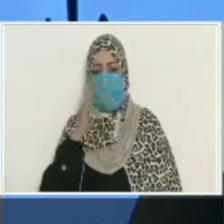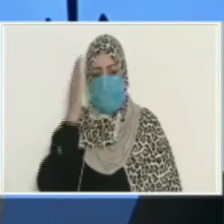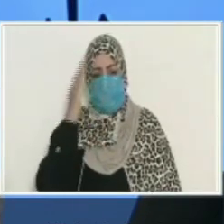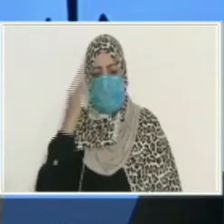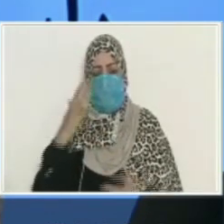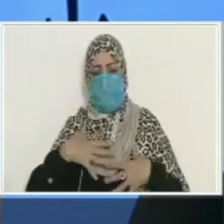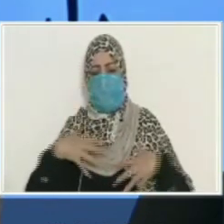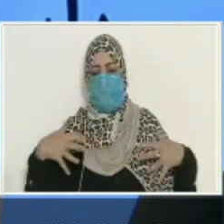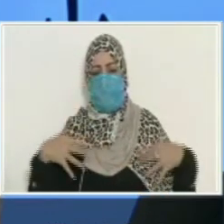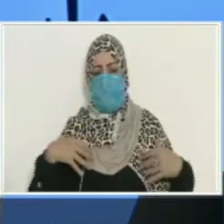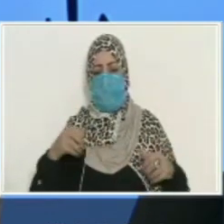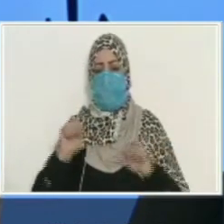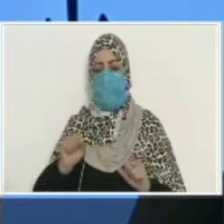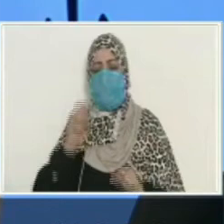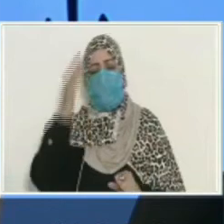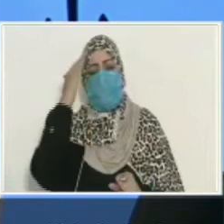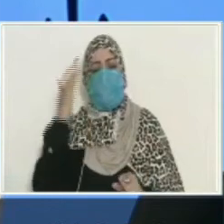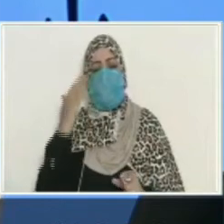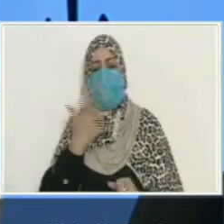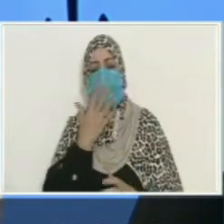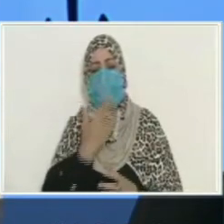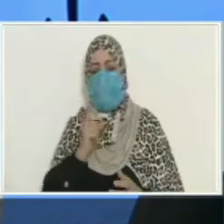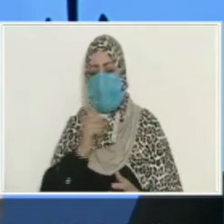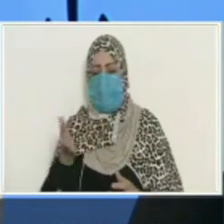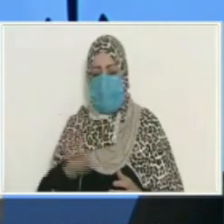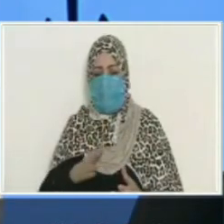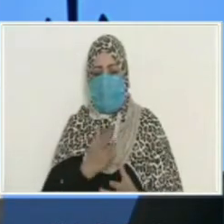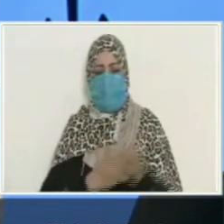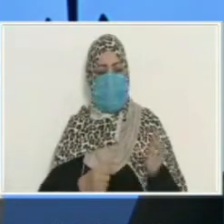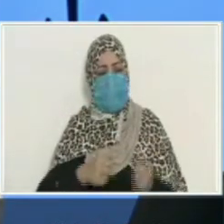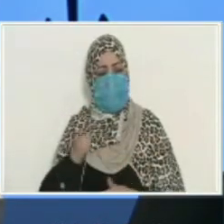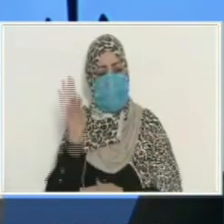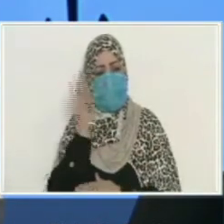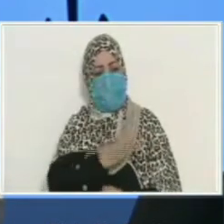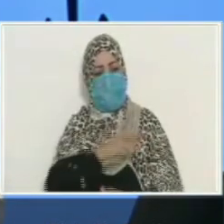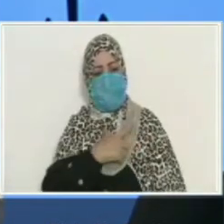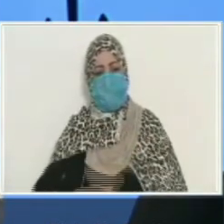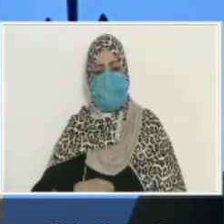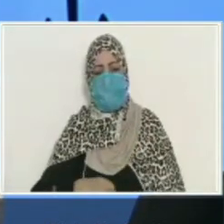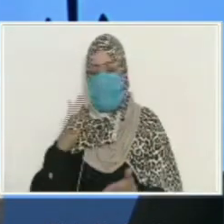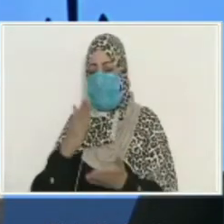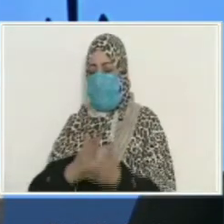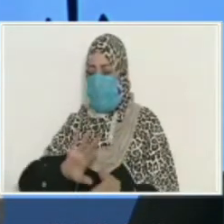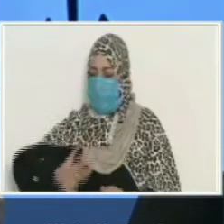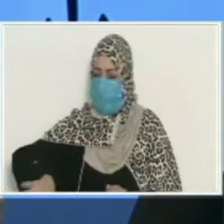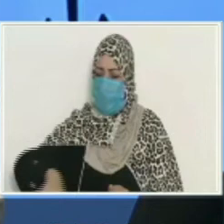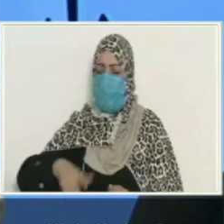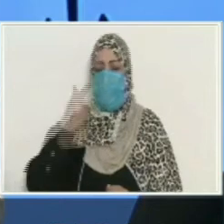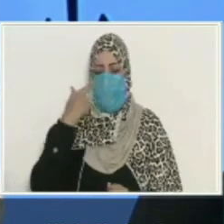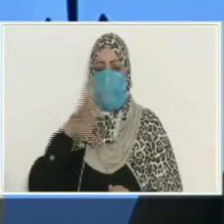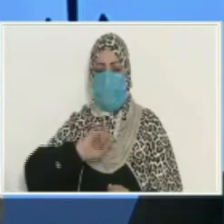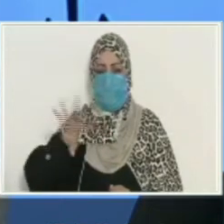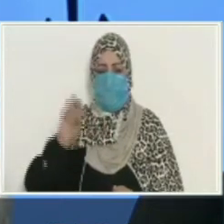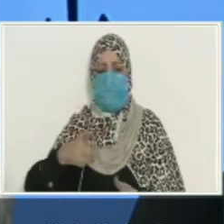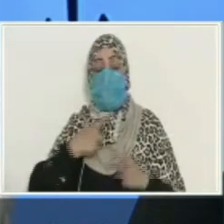بعض كما ذكر ممتلكاتها، قال تعطى للأبناء، هذه الوصية وصية لوارث ولا وصية